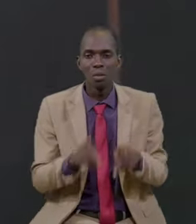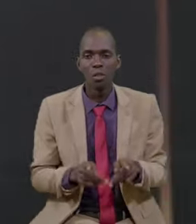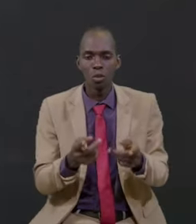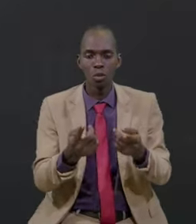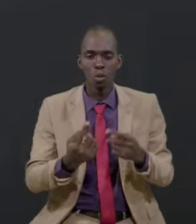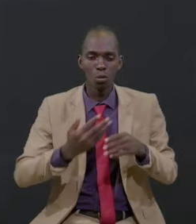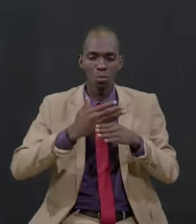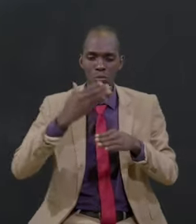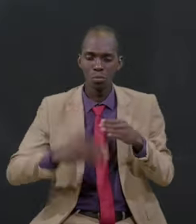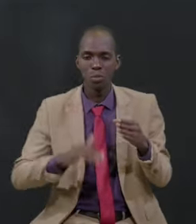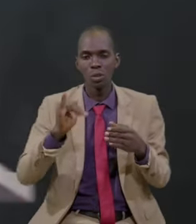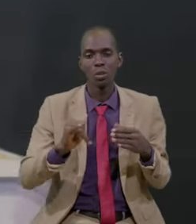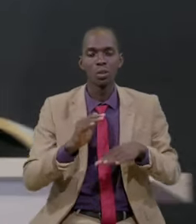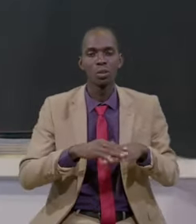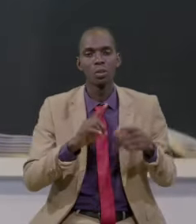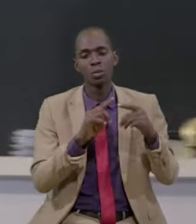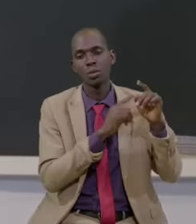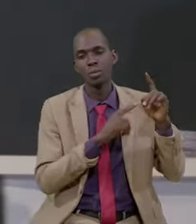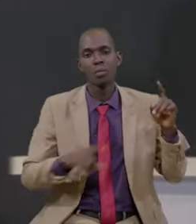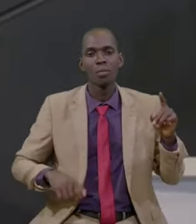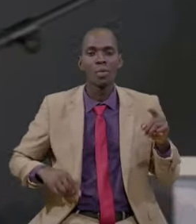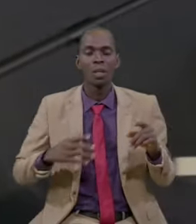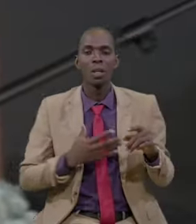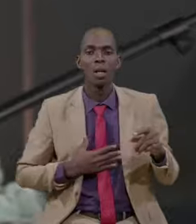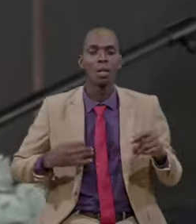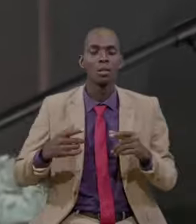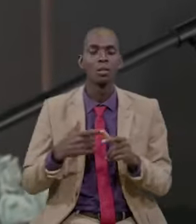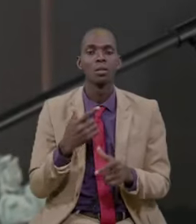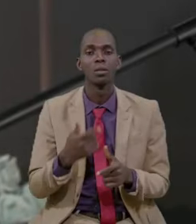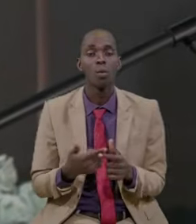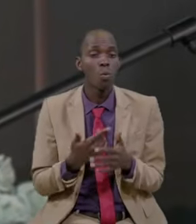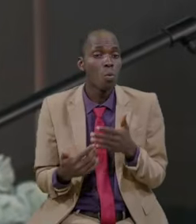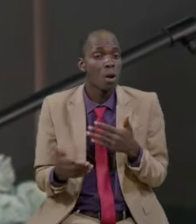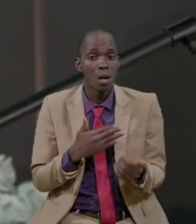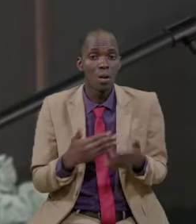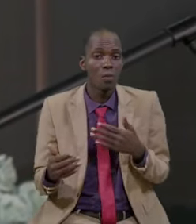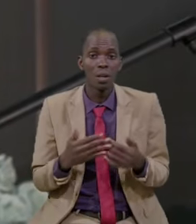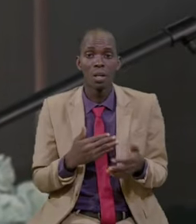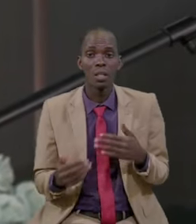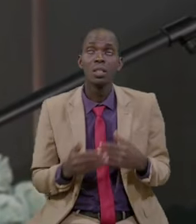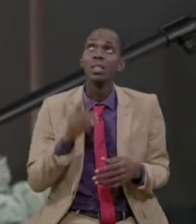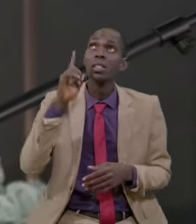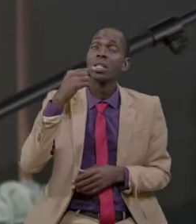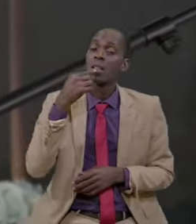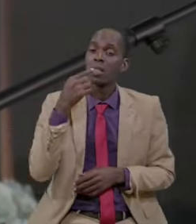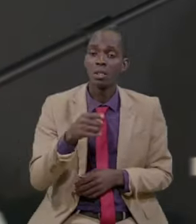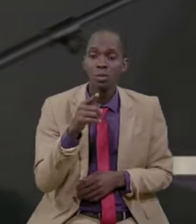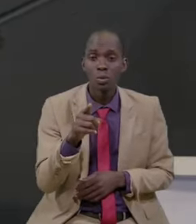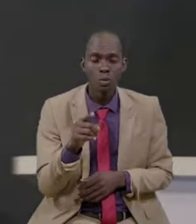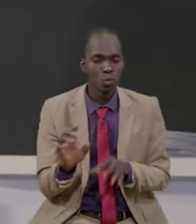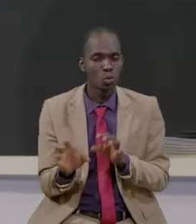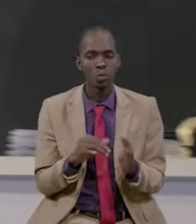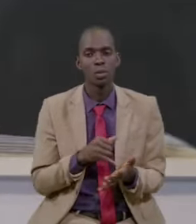cœur, venez à lui. Ensuite, tout ce qu'il vous dira, faites-le.